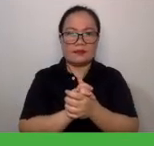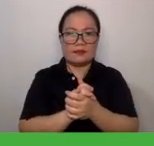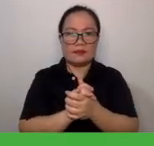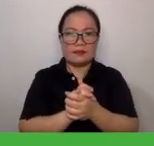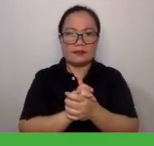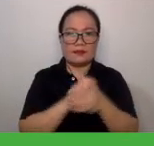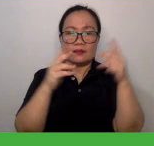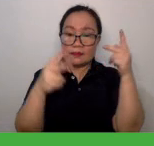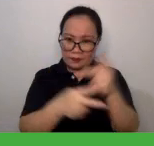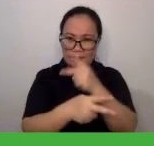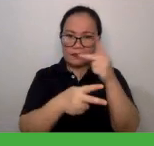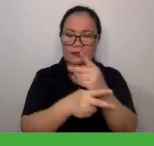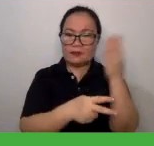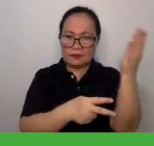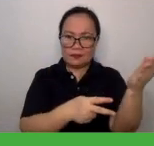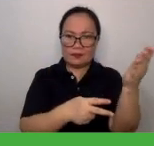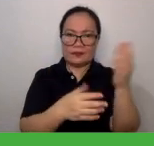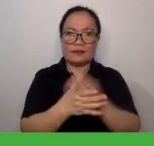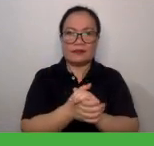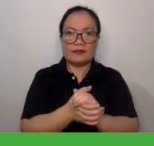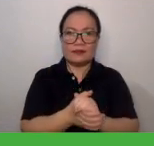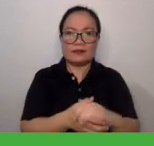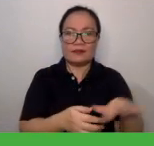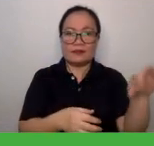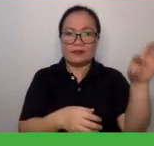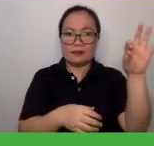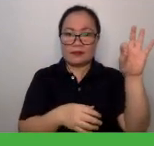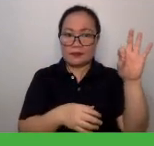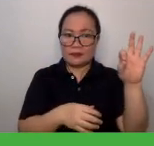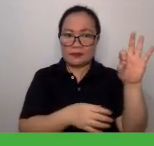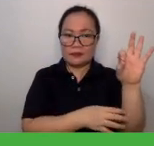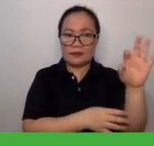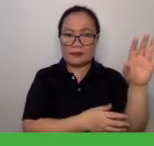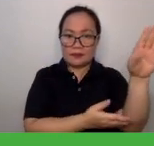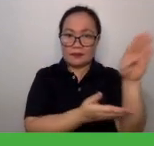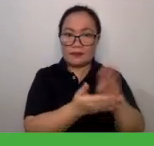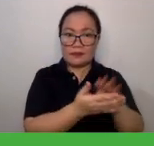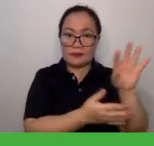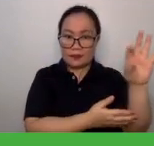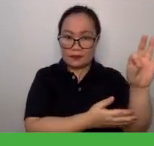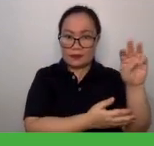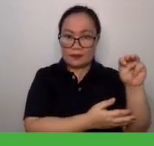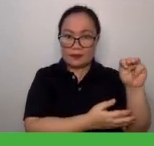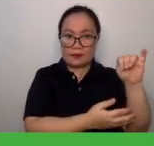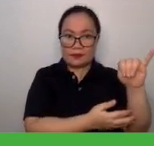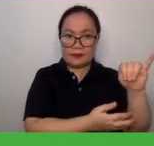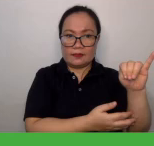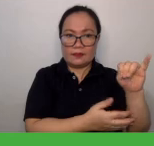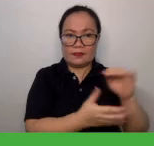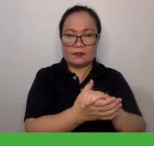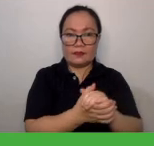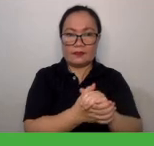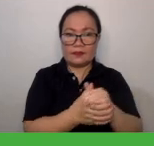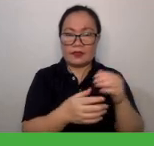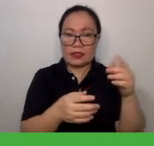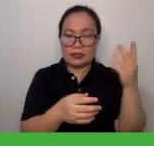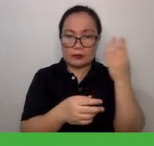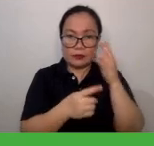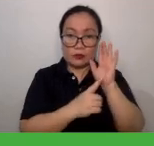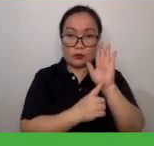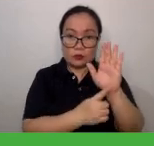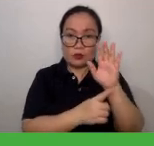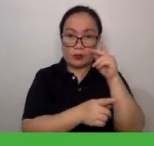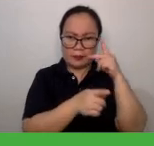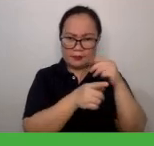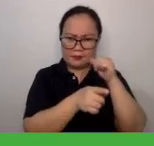to kilometers, so we're going to multiply. So, ito ang pinapakita ko sa inyo para ma-practice kayo